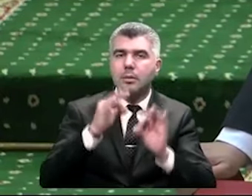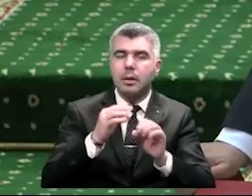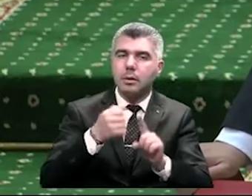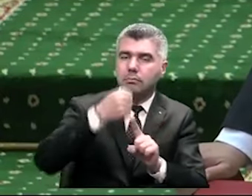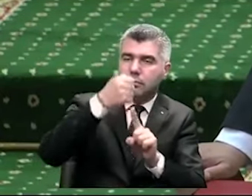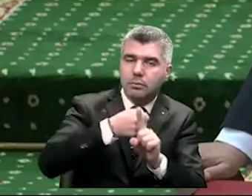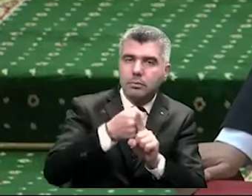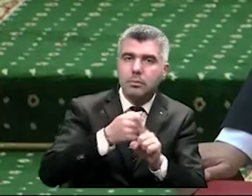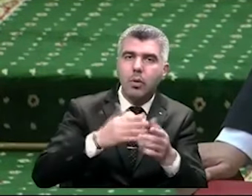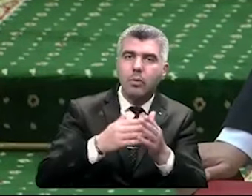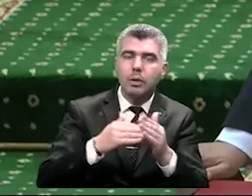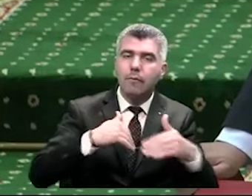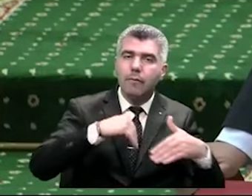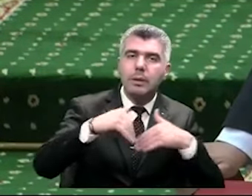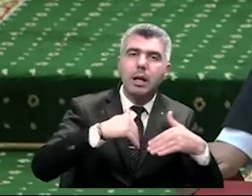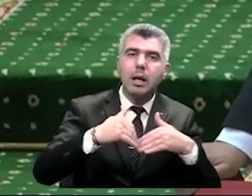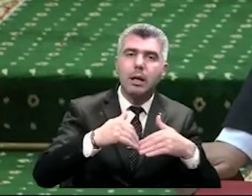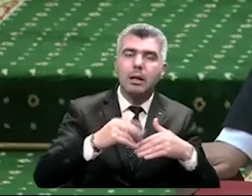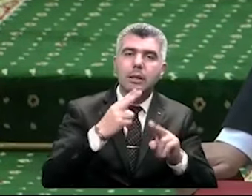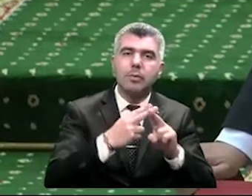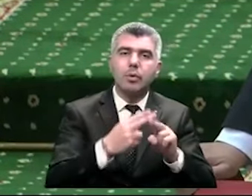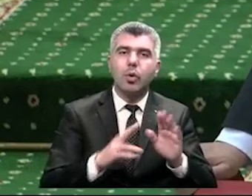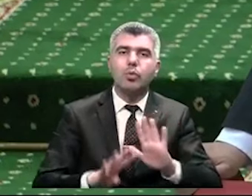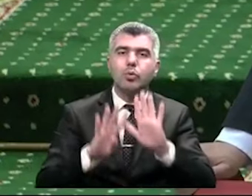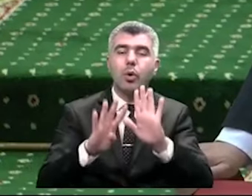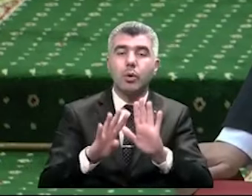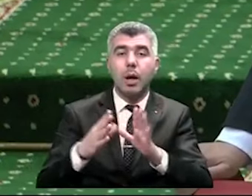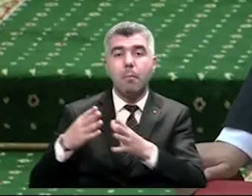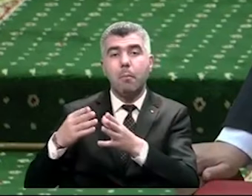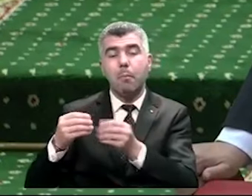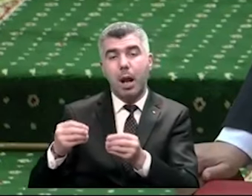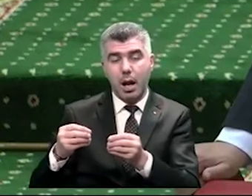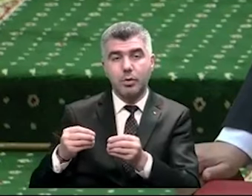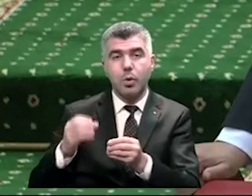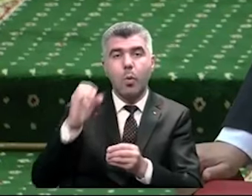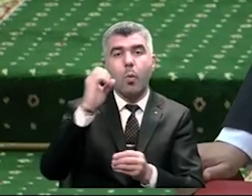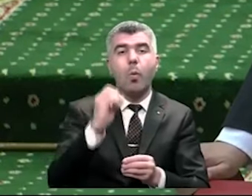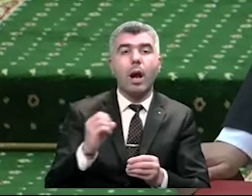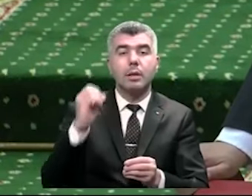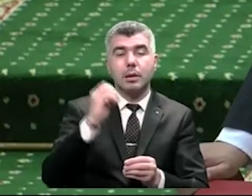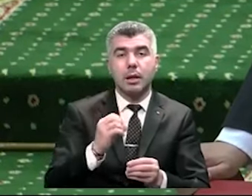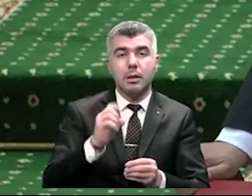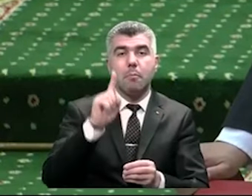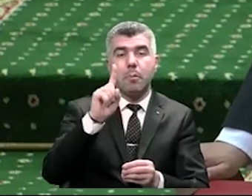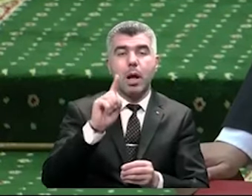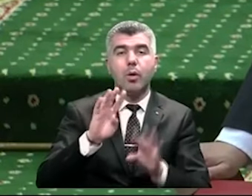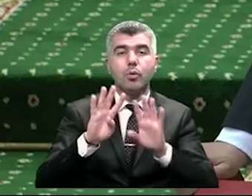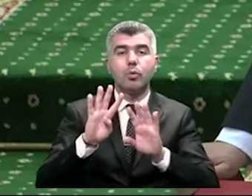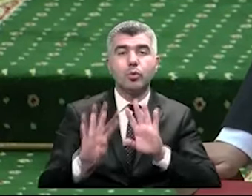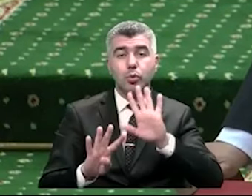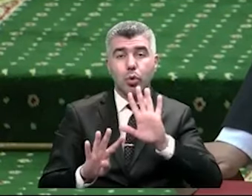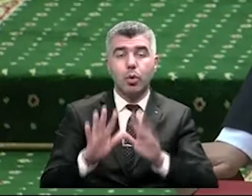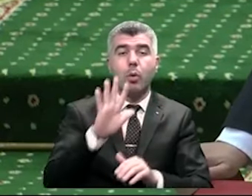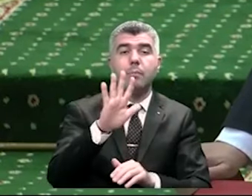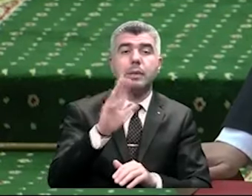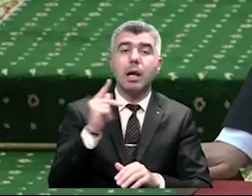دارت بحال الطريق الوطني رقم ت9 من الرابطه بين مراكش ورزازات على طول 159 م اللي هي